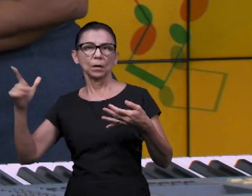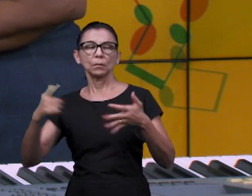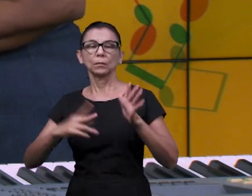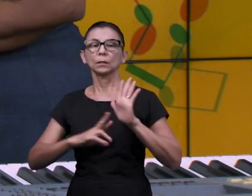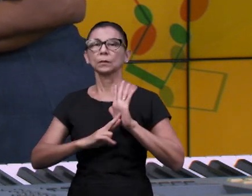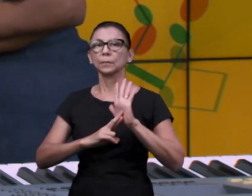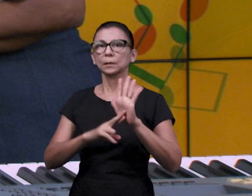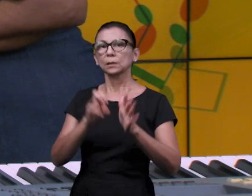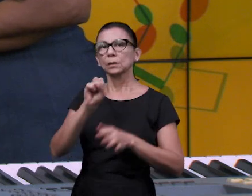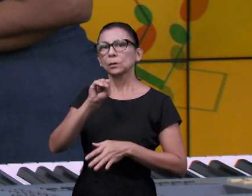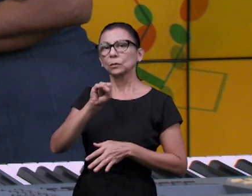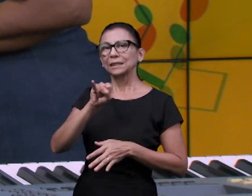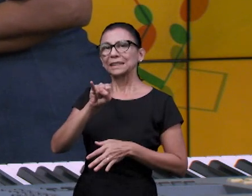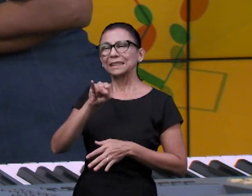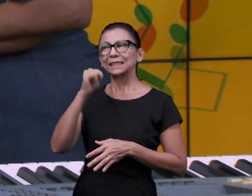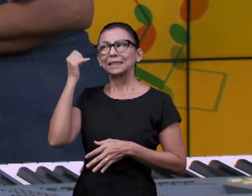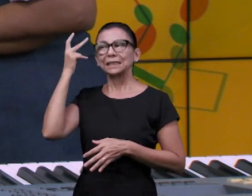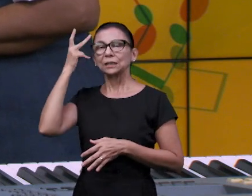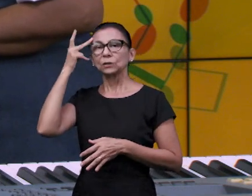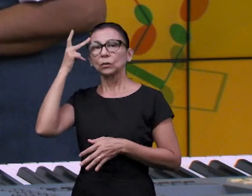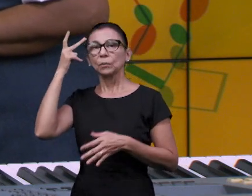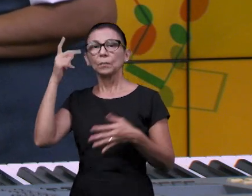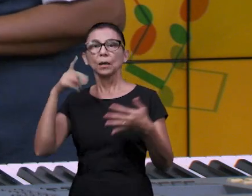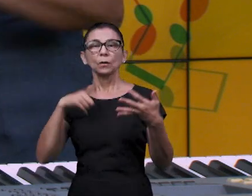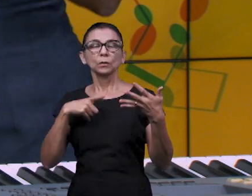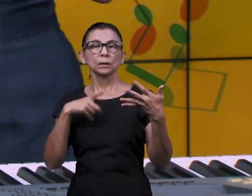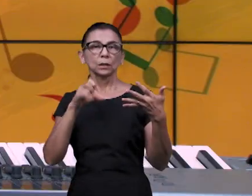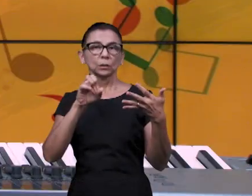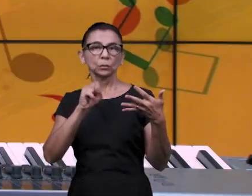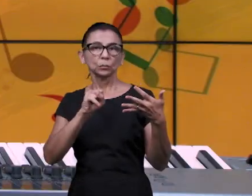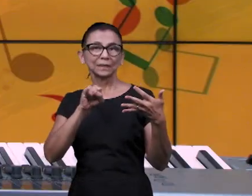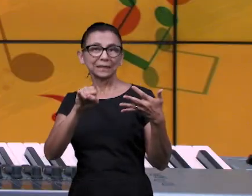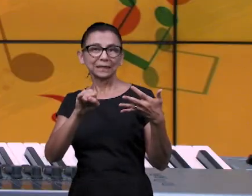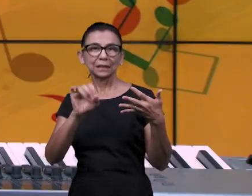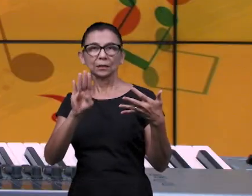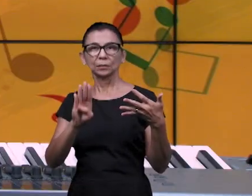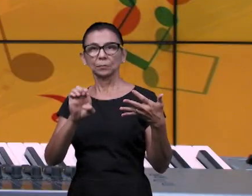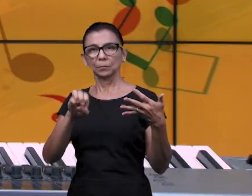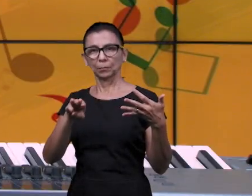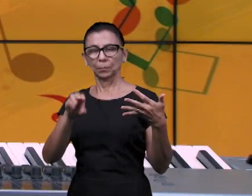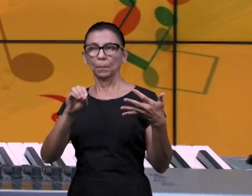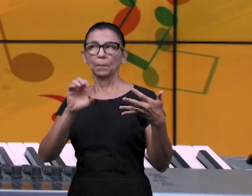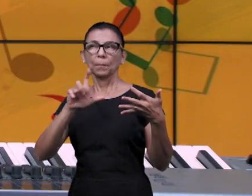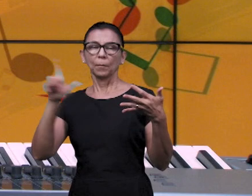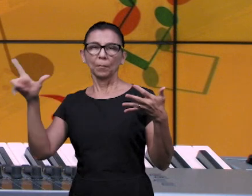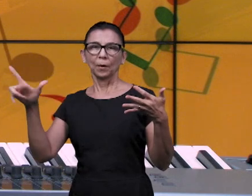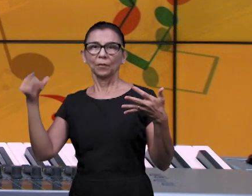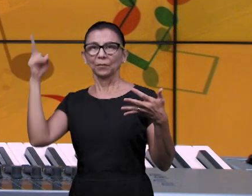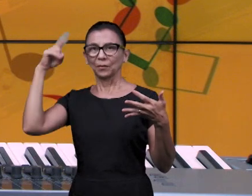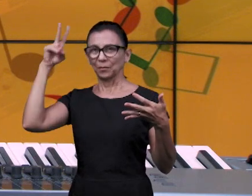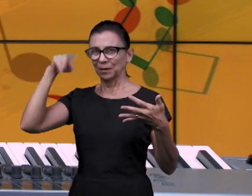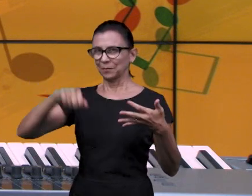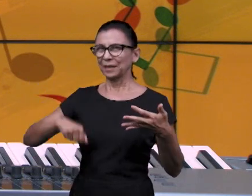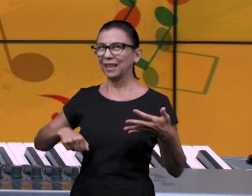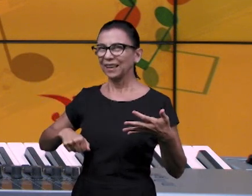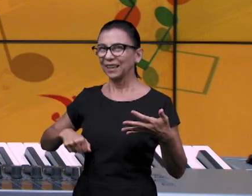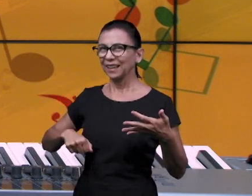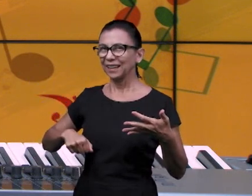Si naturel et le Si bémol. Nous allons nous rappeler quelle est la louange que nous avons joué avec Si